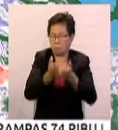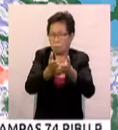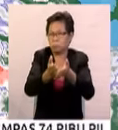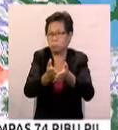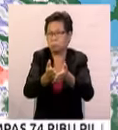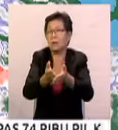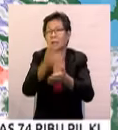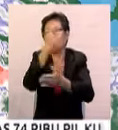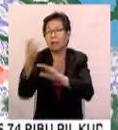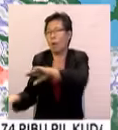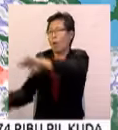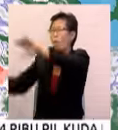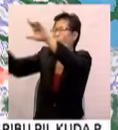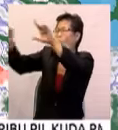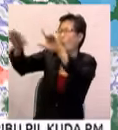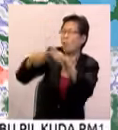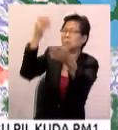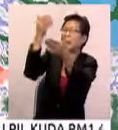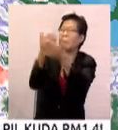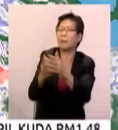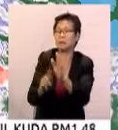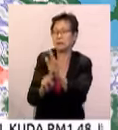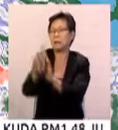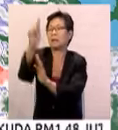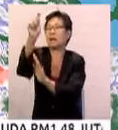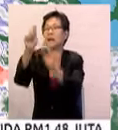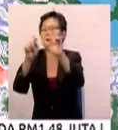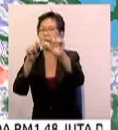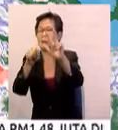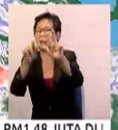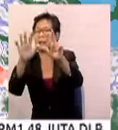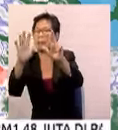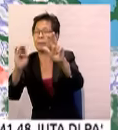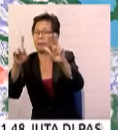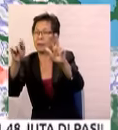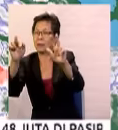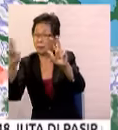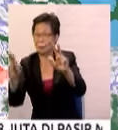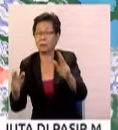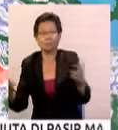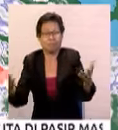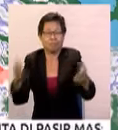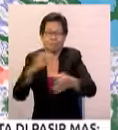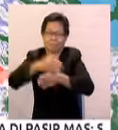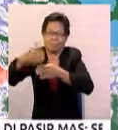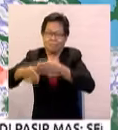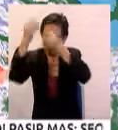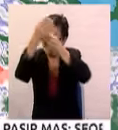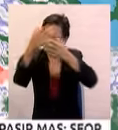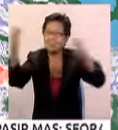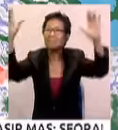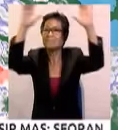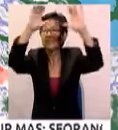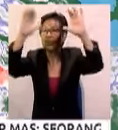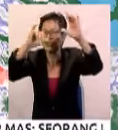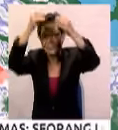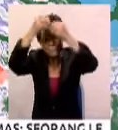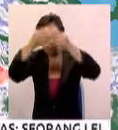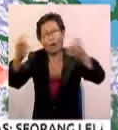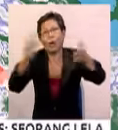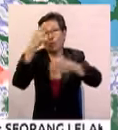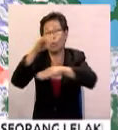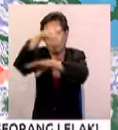kecil kerana ombak masih boleh mencapai ketinggian sehingga 3.5 meter. Baiklah, itu sahaja informasi yang boleh saya kongsikan